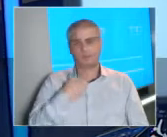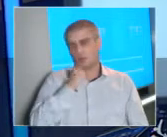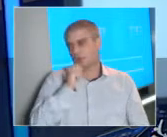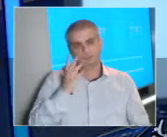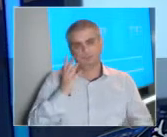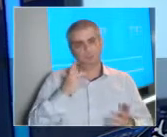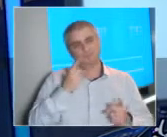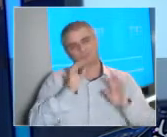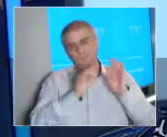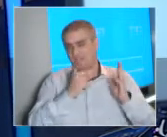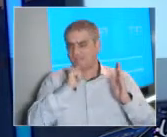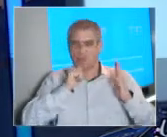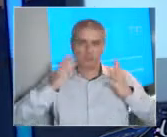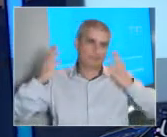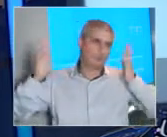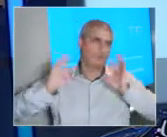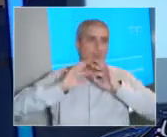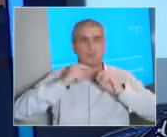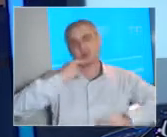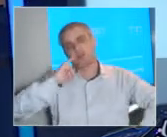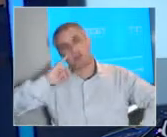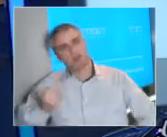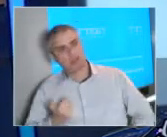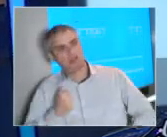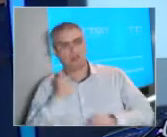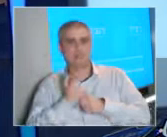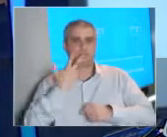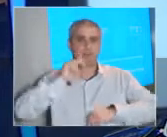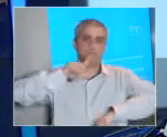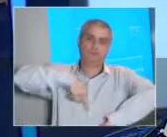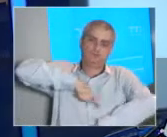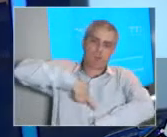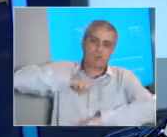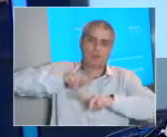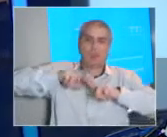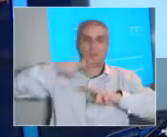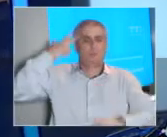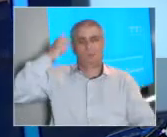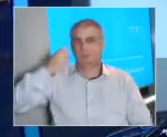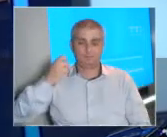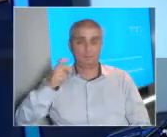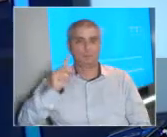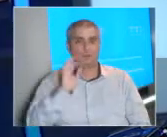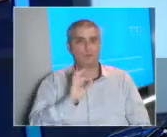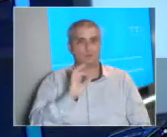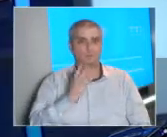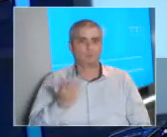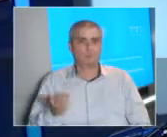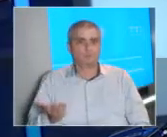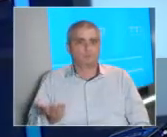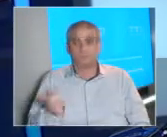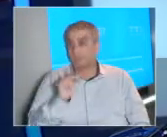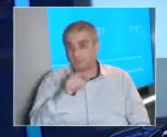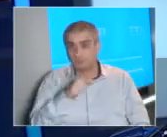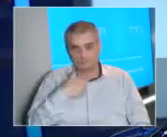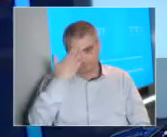לברוח לדמגוגיה. ואנחנו לא רוצים להתחיל להגיד, כן, עובדים 36 שעות, אז אחרי זה מתאבדים. ובכל זאת, הנושא